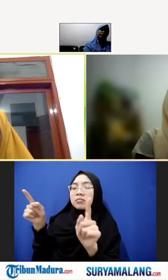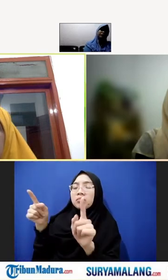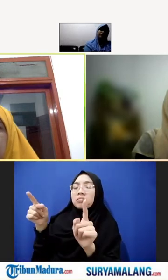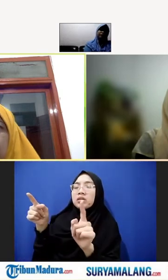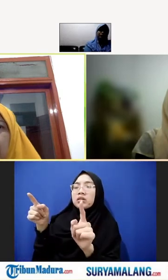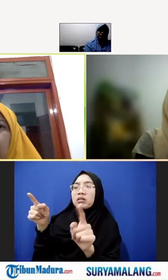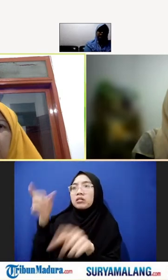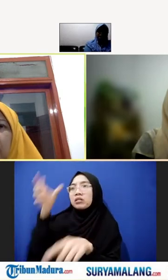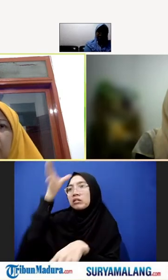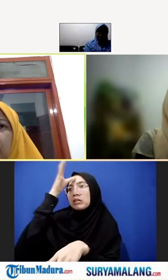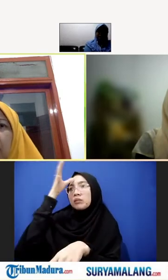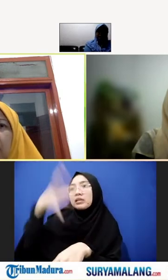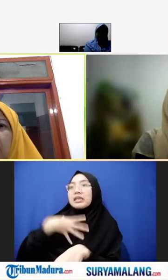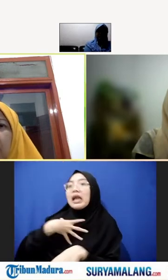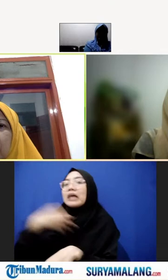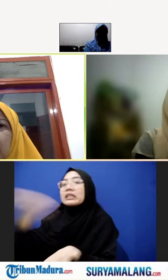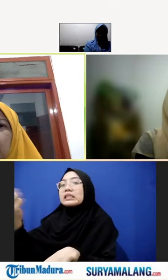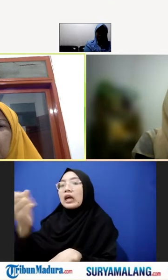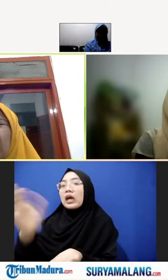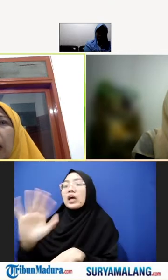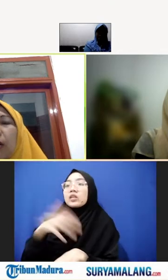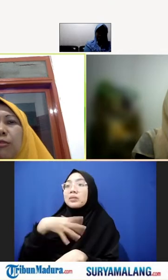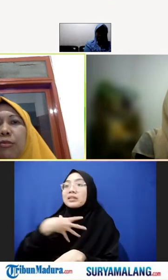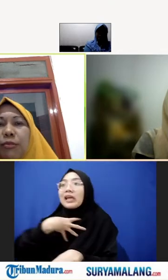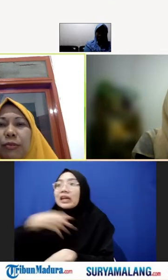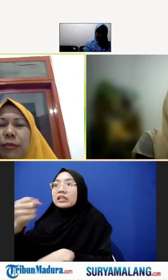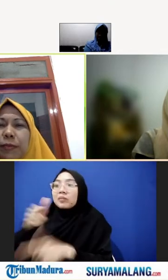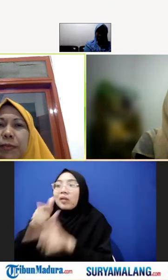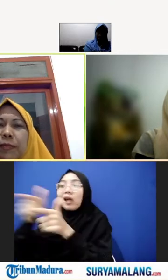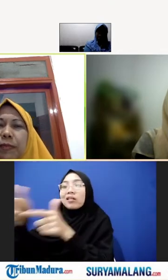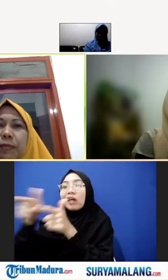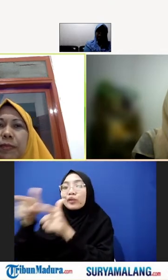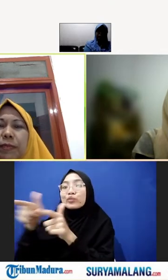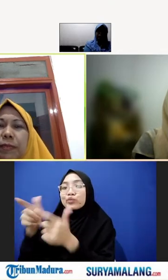nggak diajak atau diajak malah jadi mengganggu.